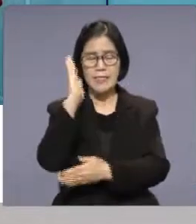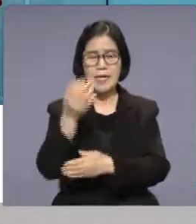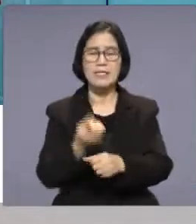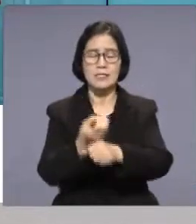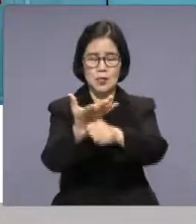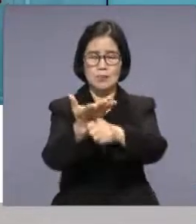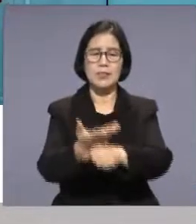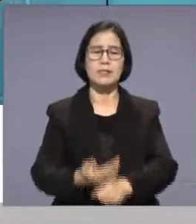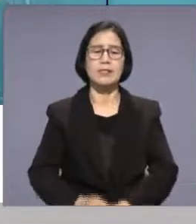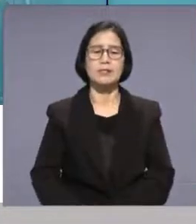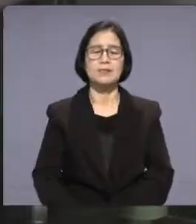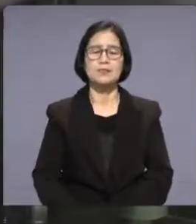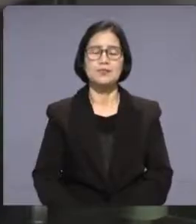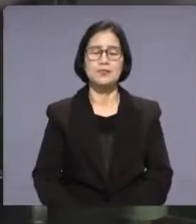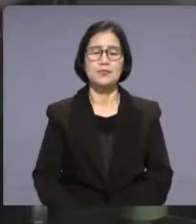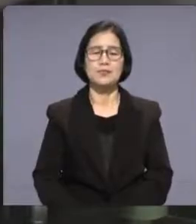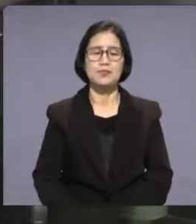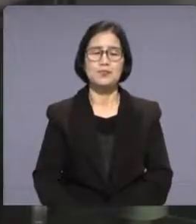전해드립니다.